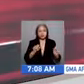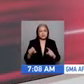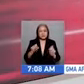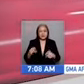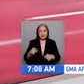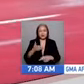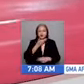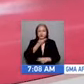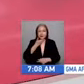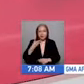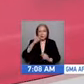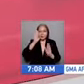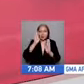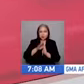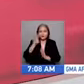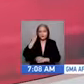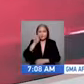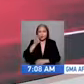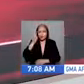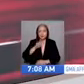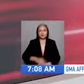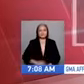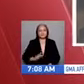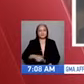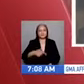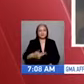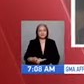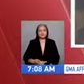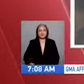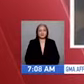video. Narito ang unang balita.